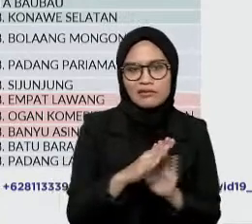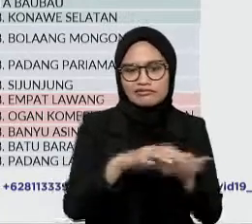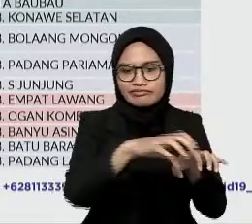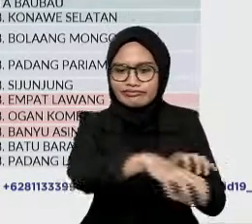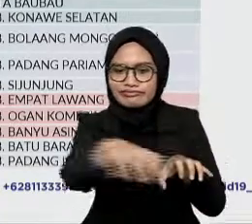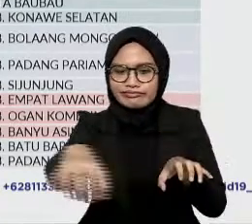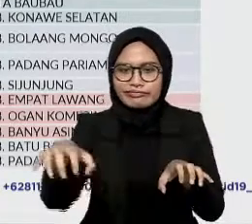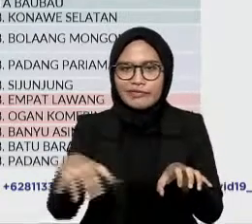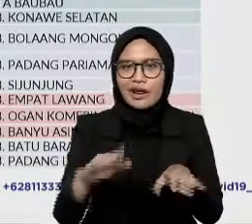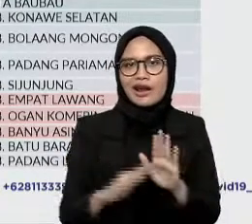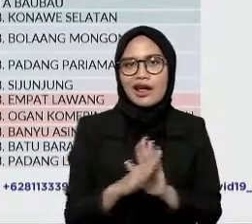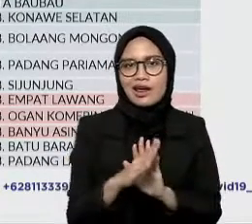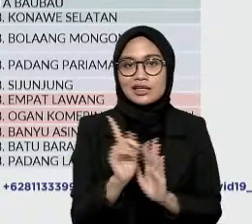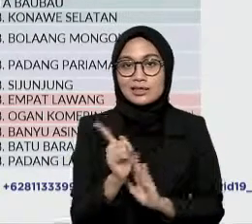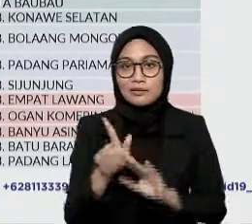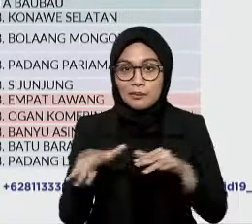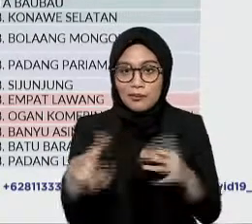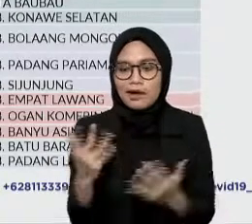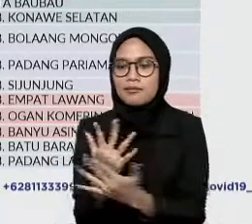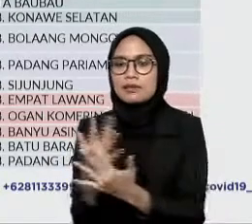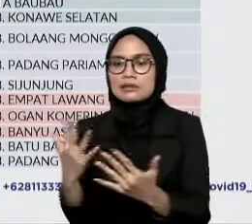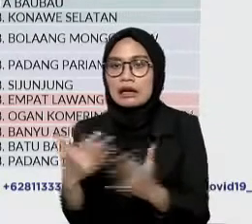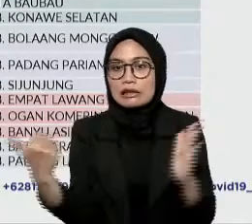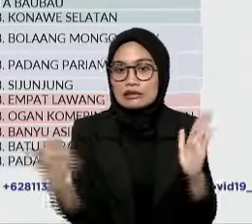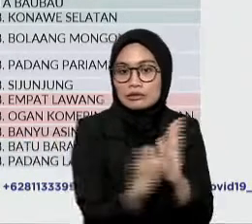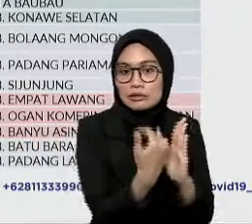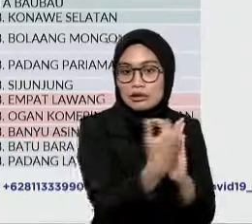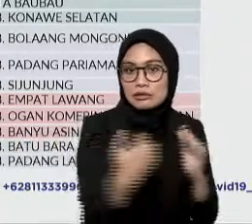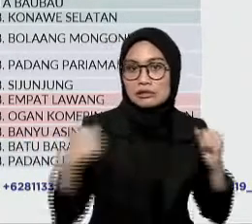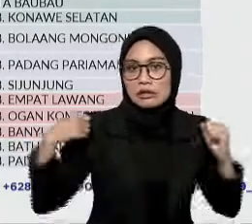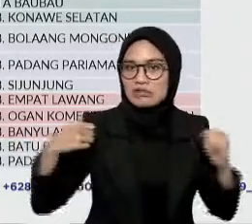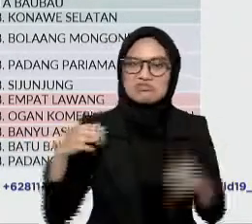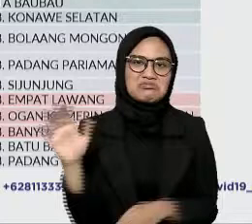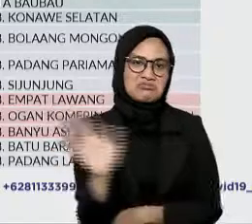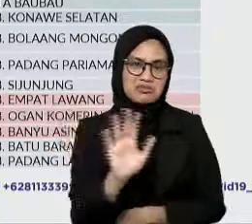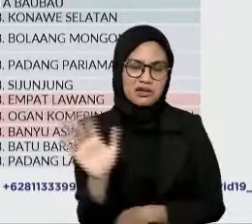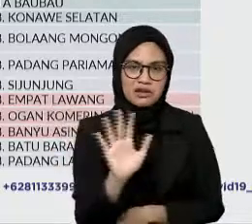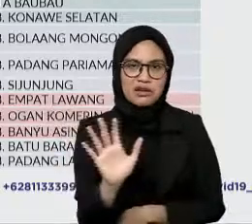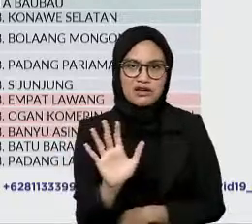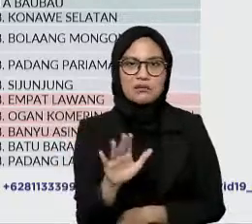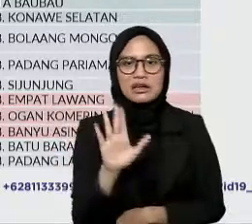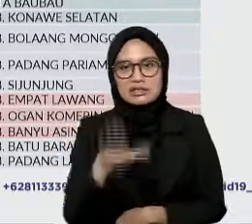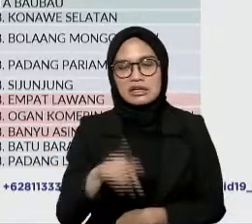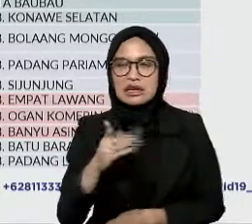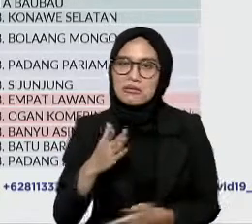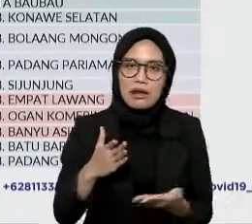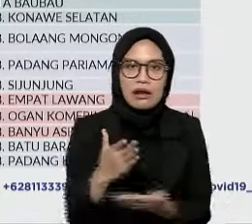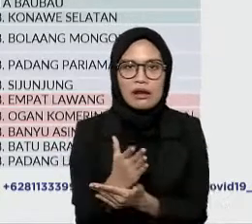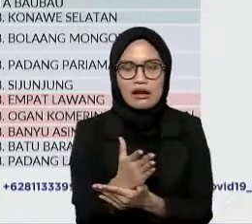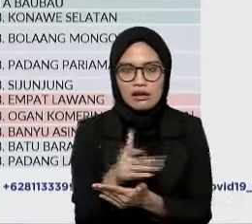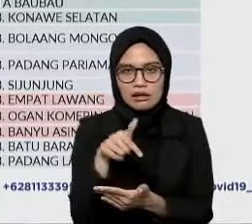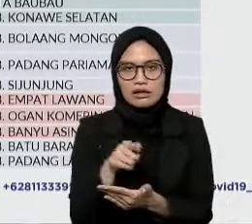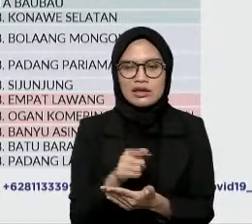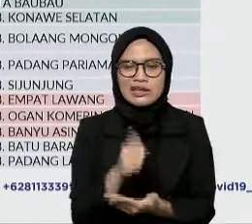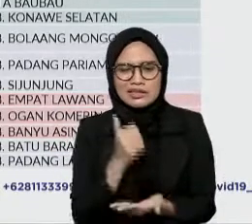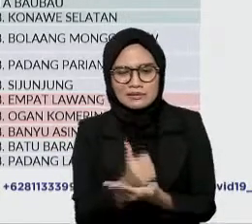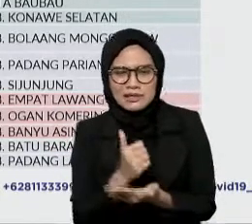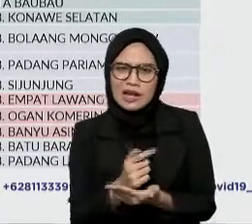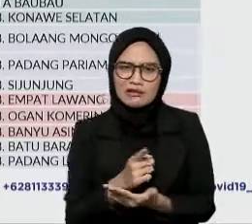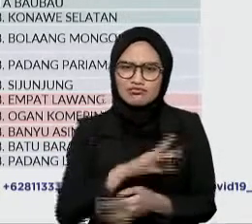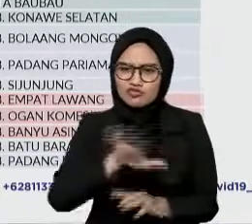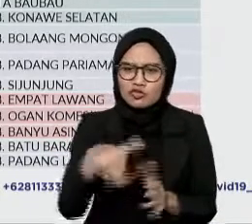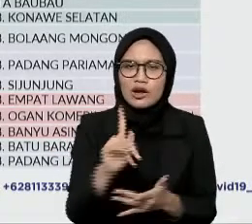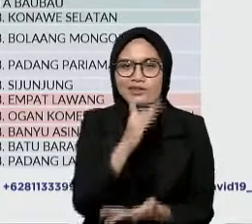dengan kepatuhan akan protokol kesehatan. Padahal, disiplin protokol kesehatan merupakan aspek penting